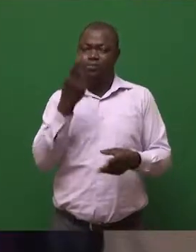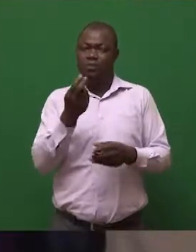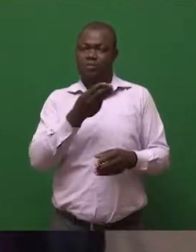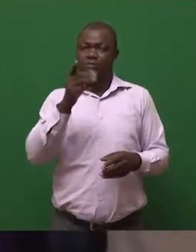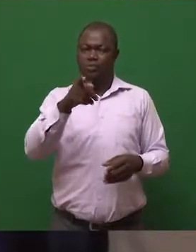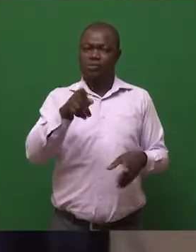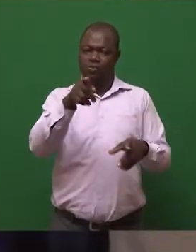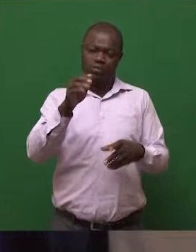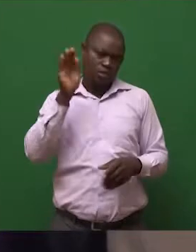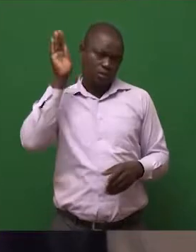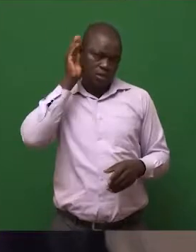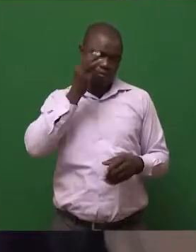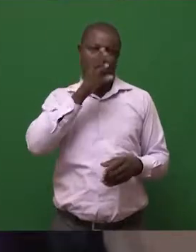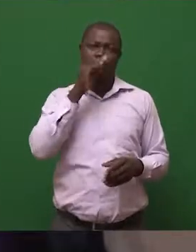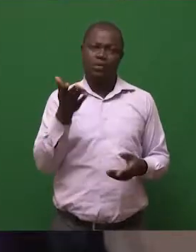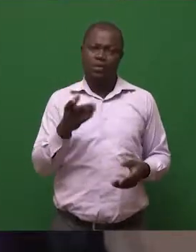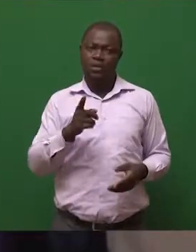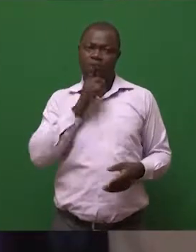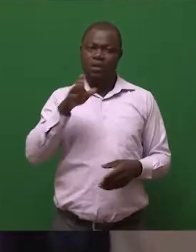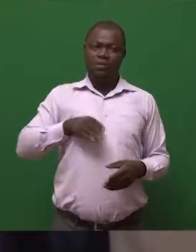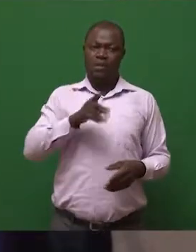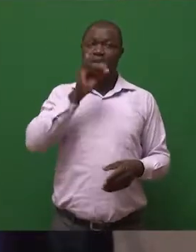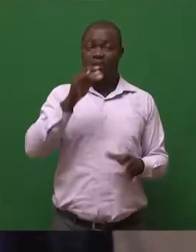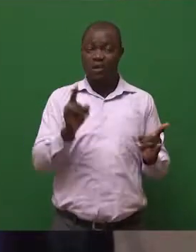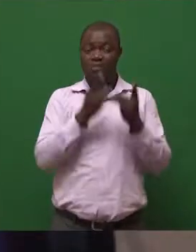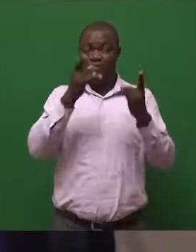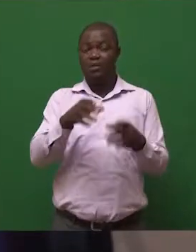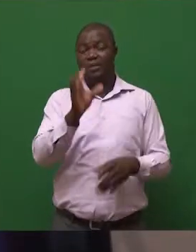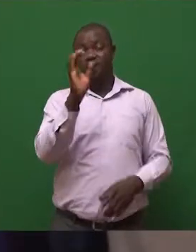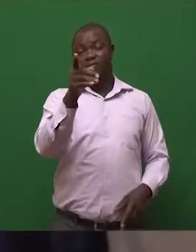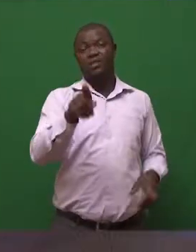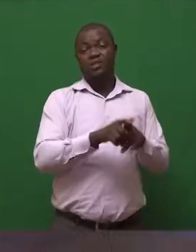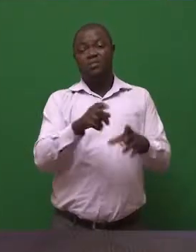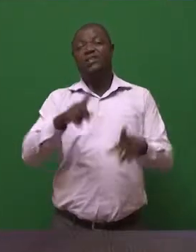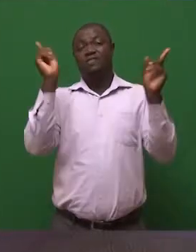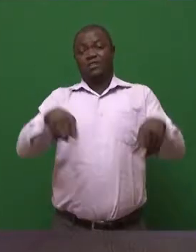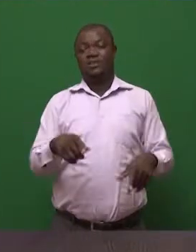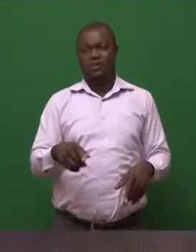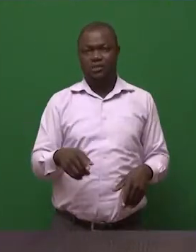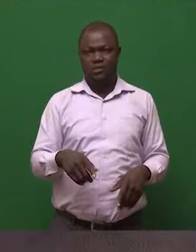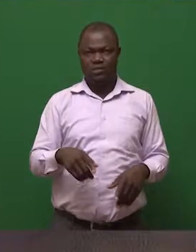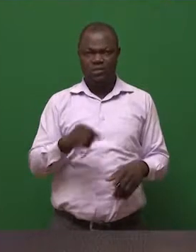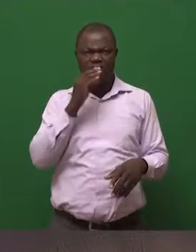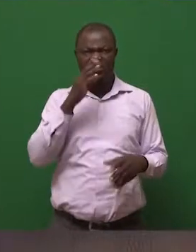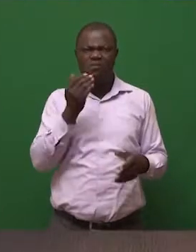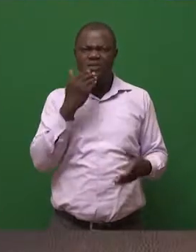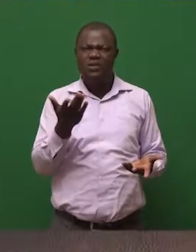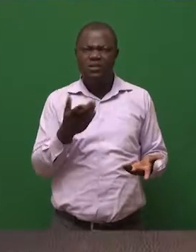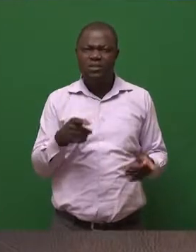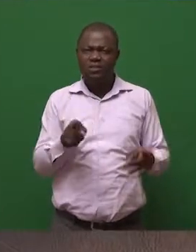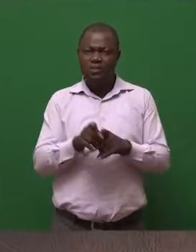imomo vemakombi pamwe unobva wanzwa achitaura kuti amai chikatongo herereka muri ipapo hameno zvenyu tokurumidzai ko kuherereka